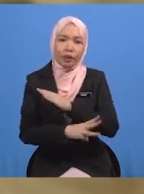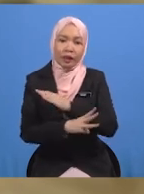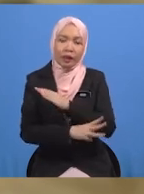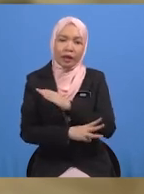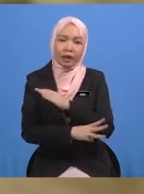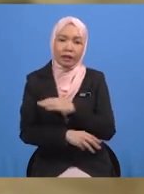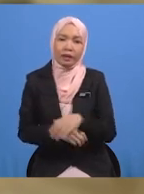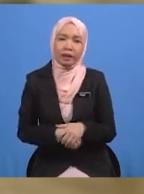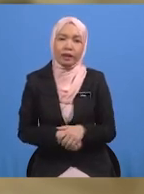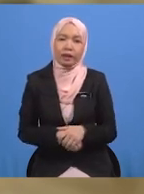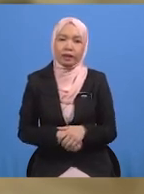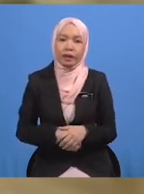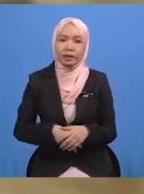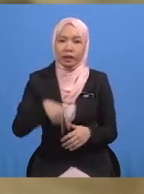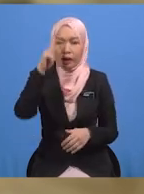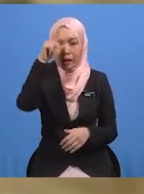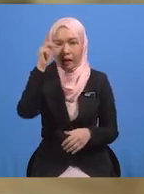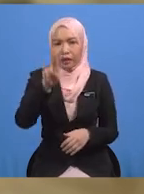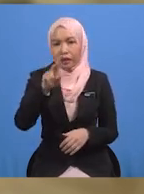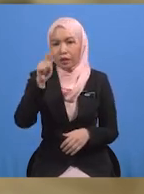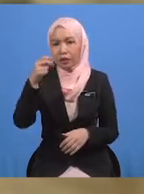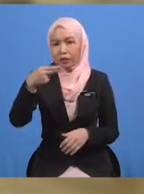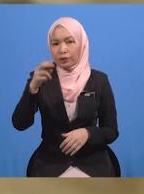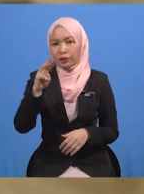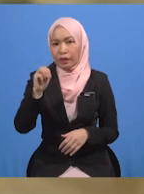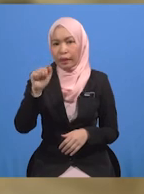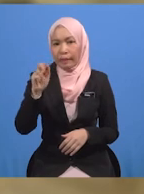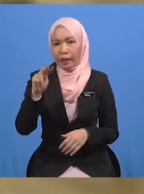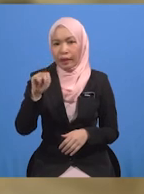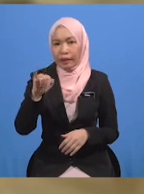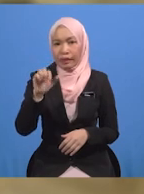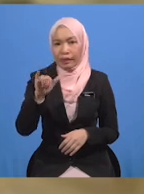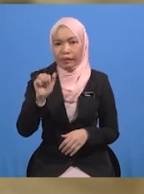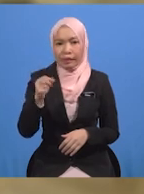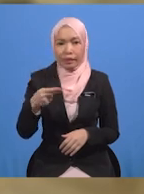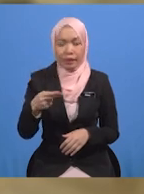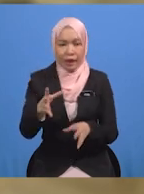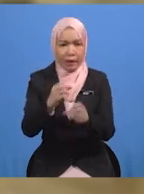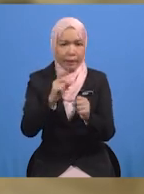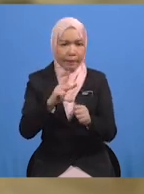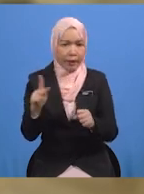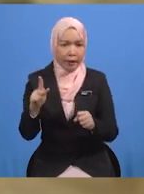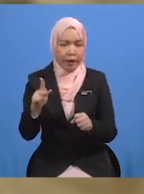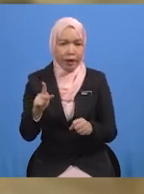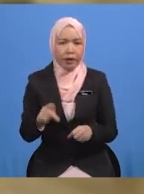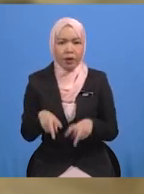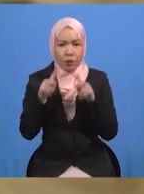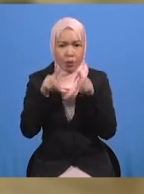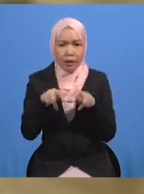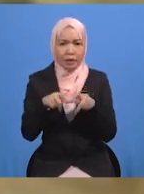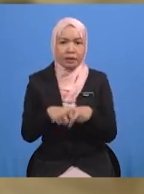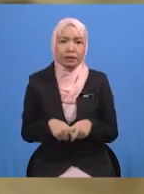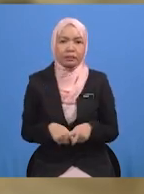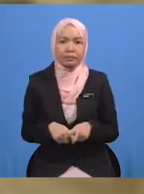Uthmaniyah menjelang abad ke-18 dan 19 ini menuntut kuasa otonomi membebaskan diri